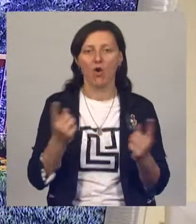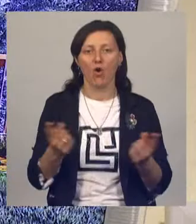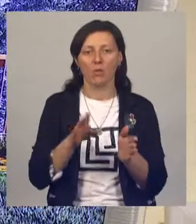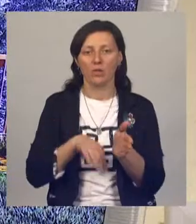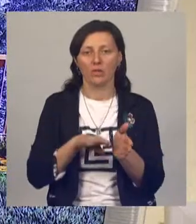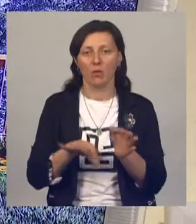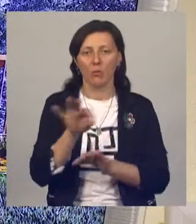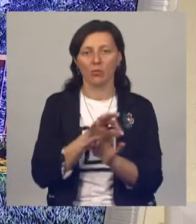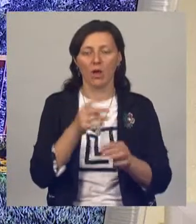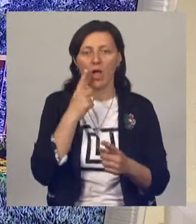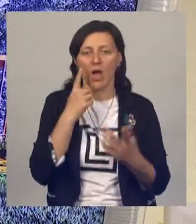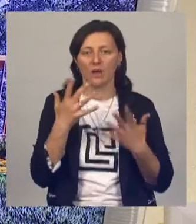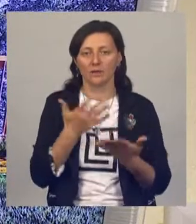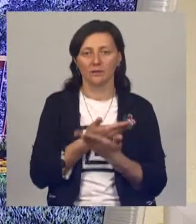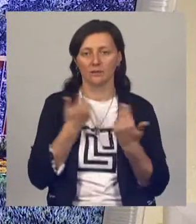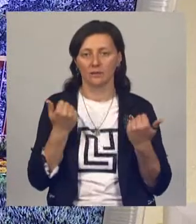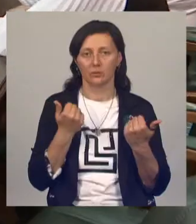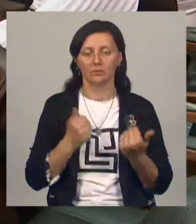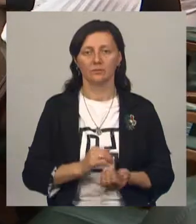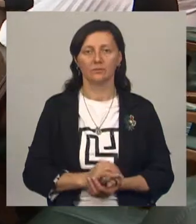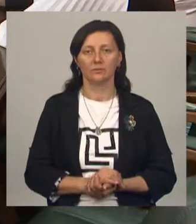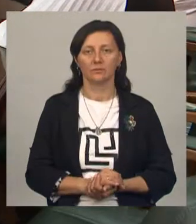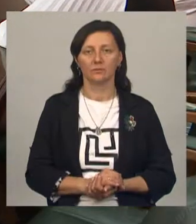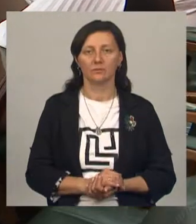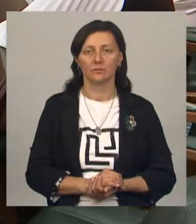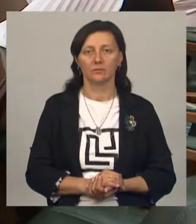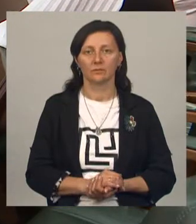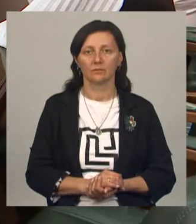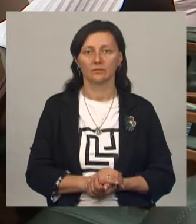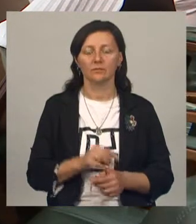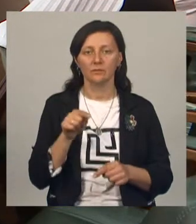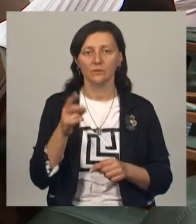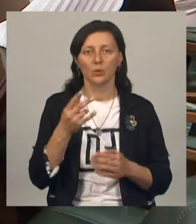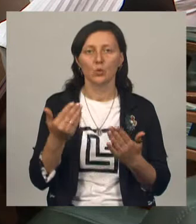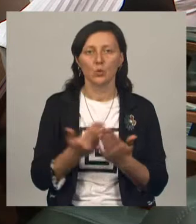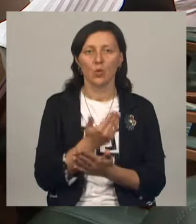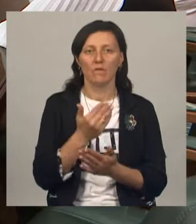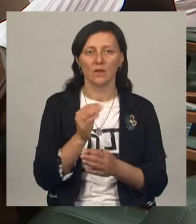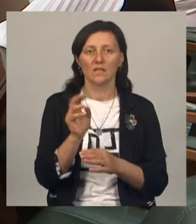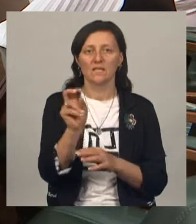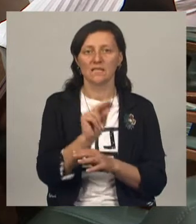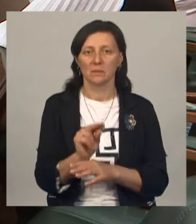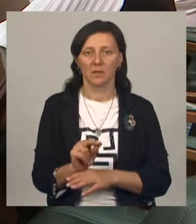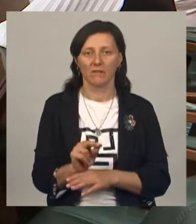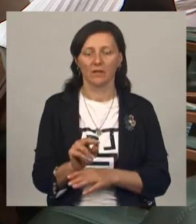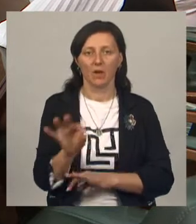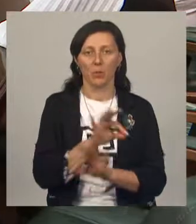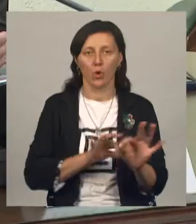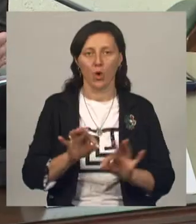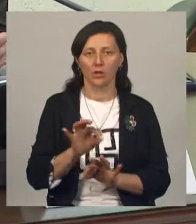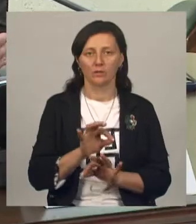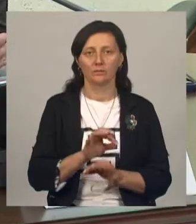отличается яркими уникальными решениями это тучный другу хорошо давайте тогда его геранда работ еще с